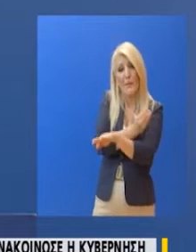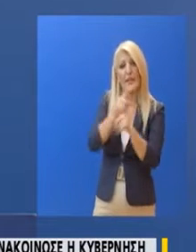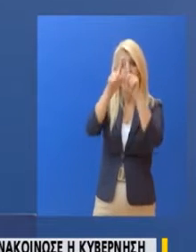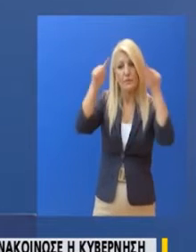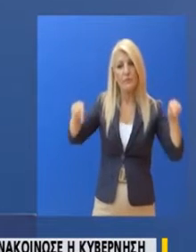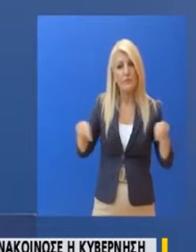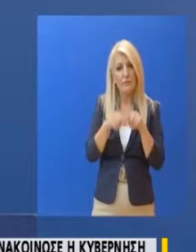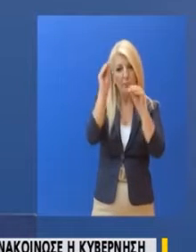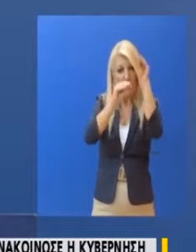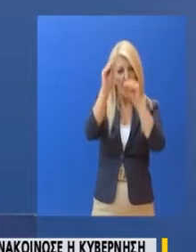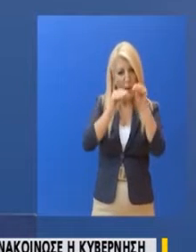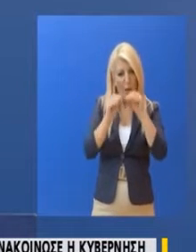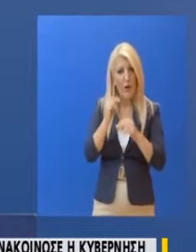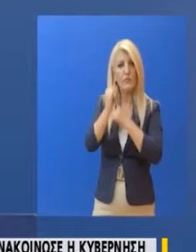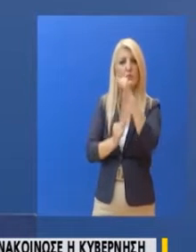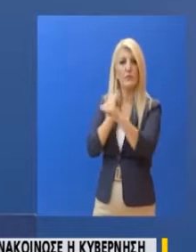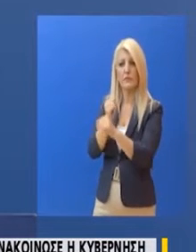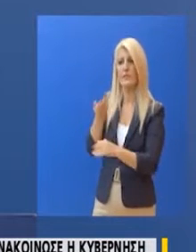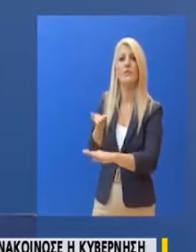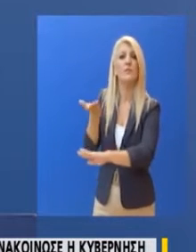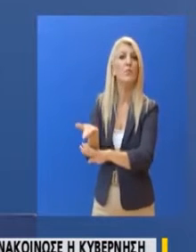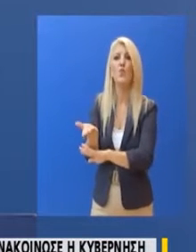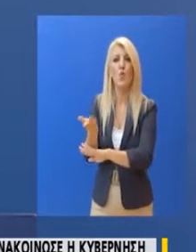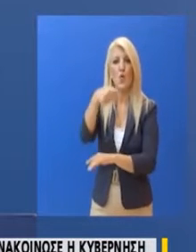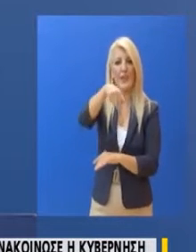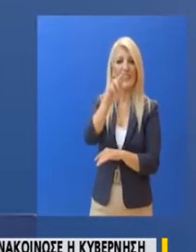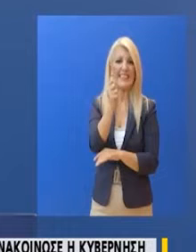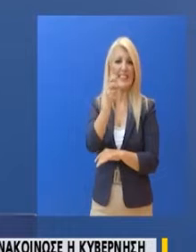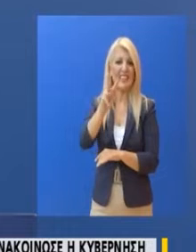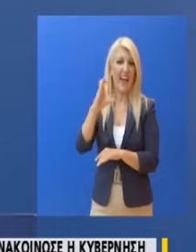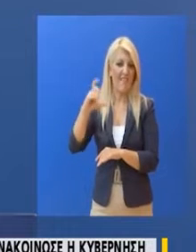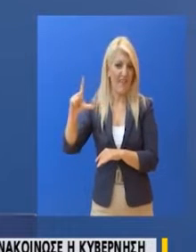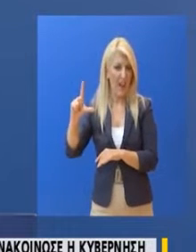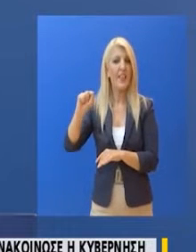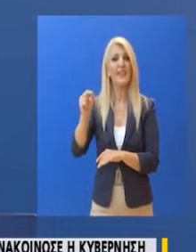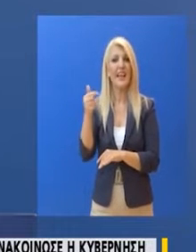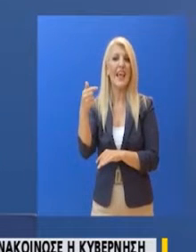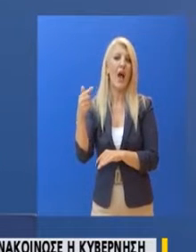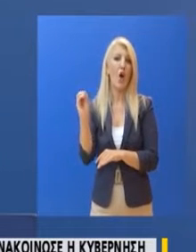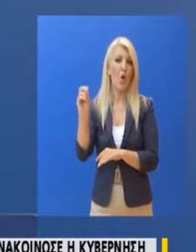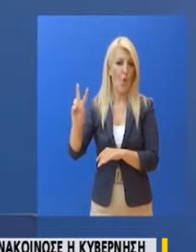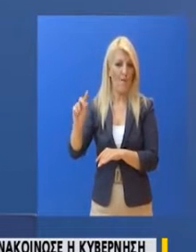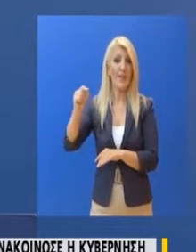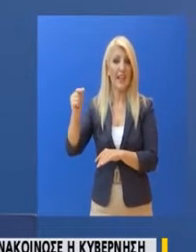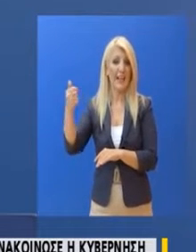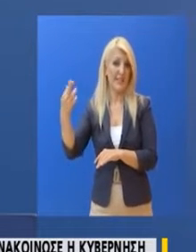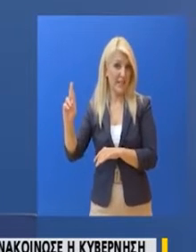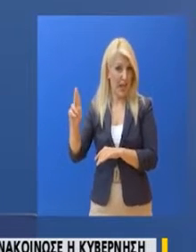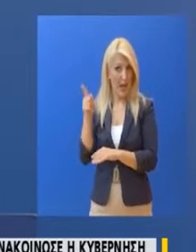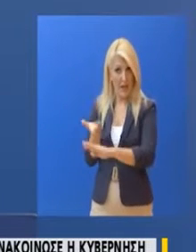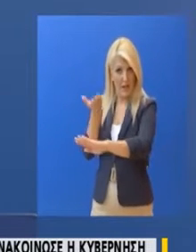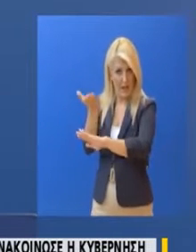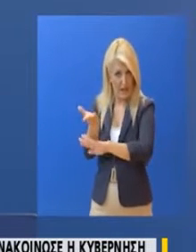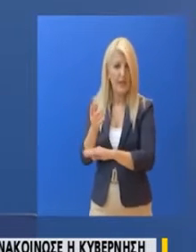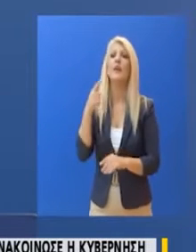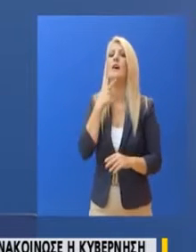PLF, στην ηλεκτρονική διεύθυνση travel.gov.gr, καθώς και την ηλεκτρονική προαναγγελία σύντομης μετακίνησης στην